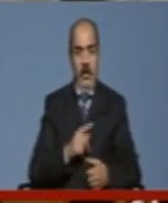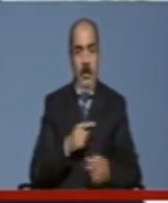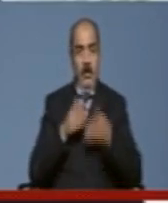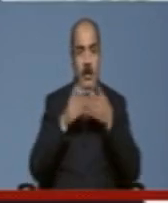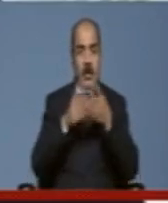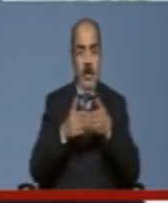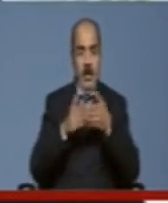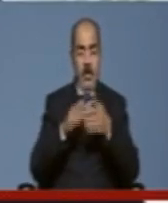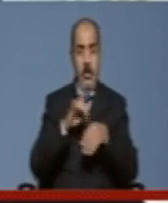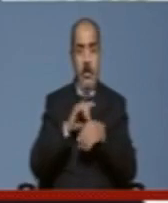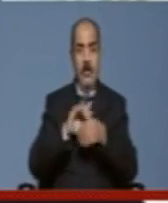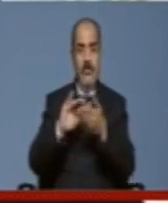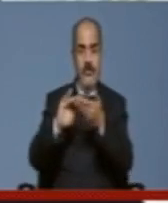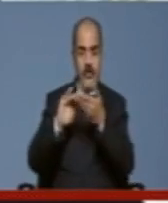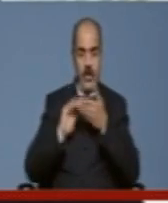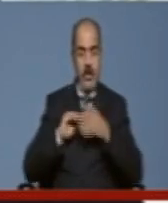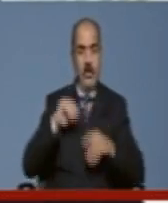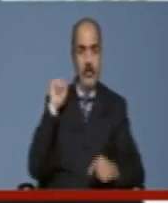إلى